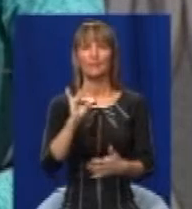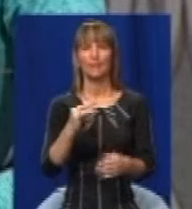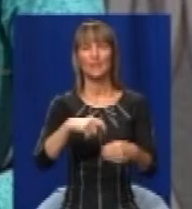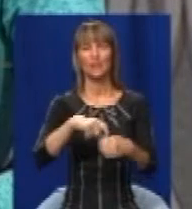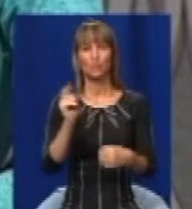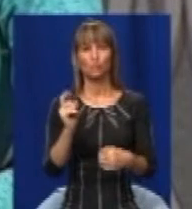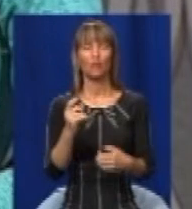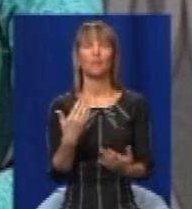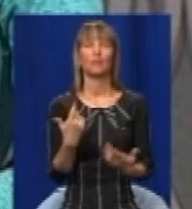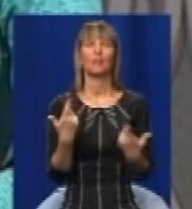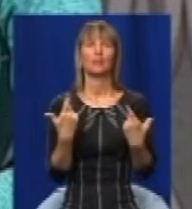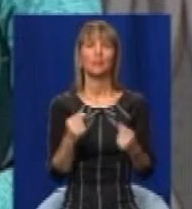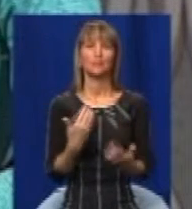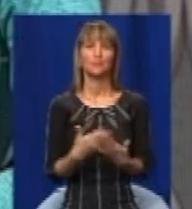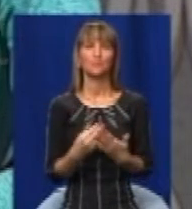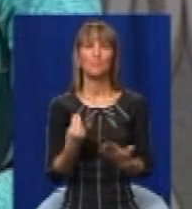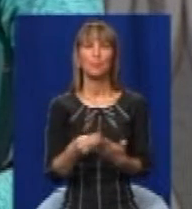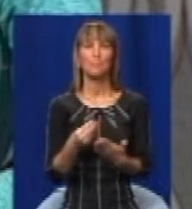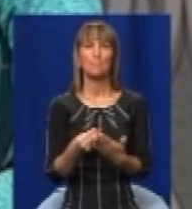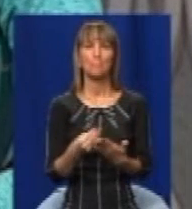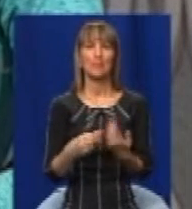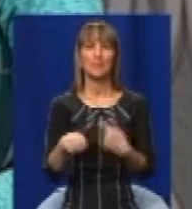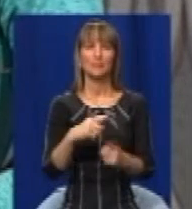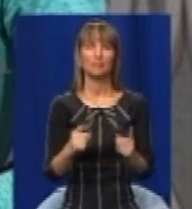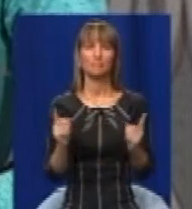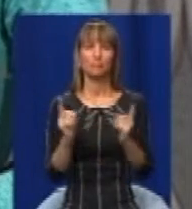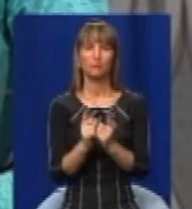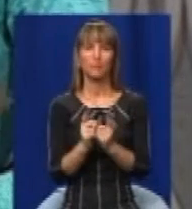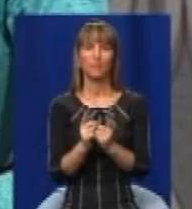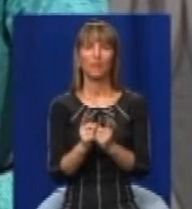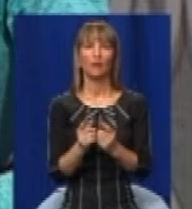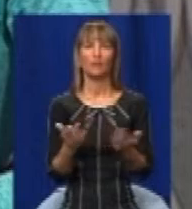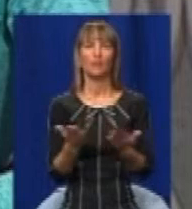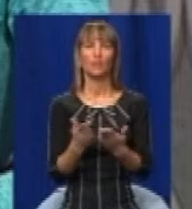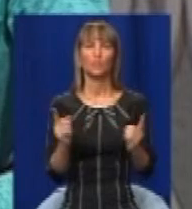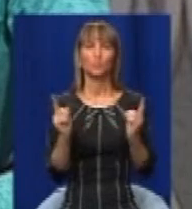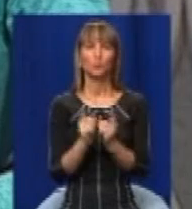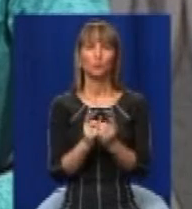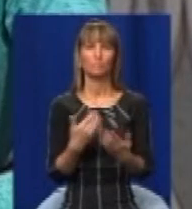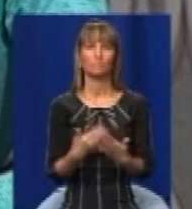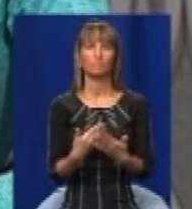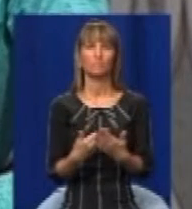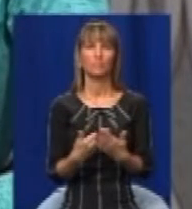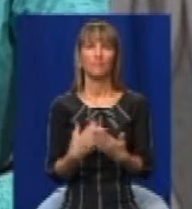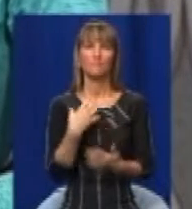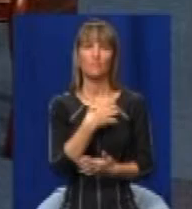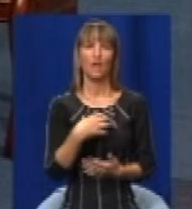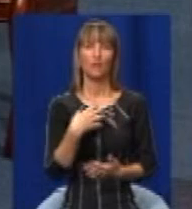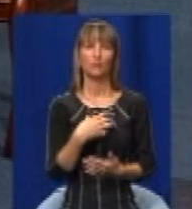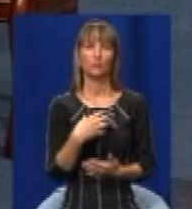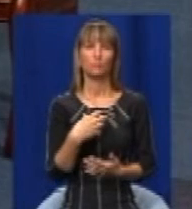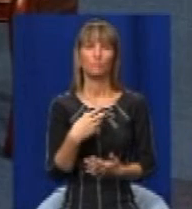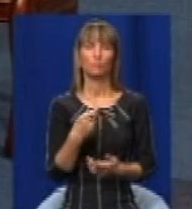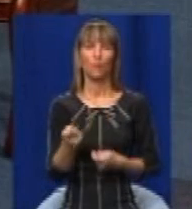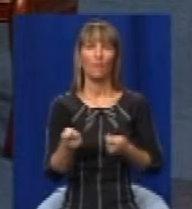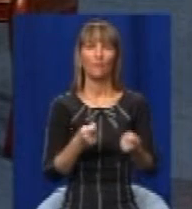Тобто, звичайно, таке, десь якийсь бізнес-прийом або офіційна зустріч, або, наприклад, зустріч з якимось там уповноваженою там людиною,